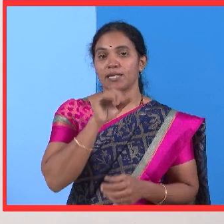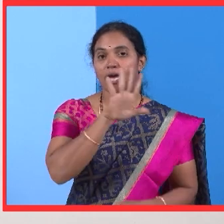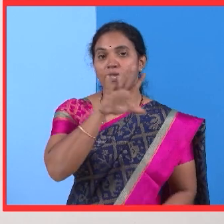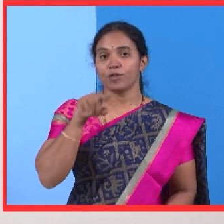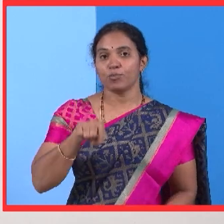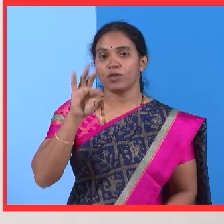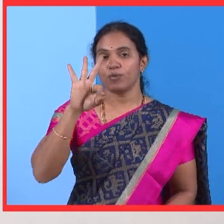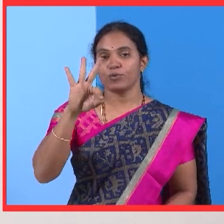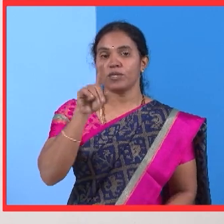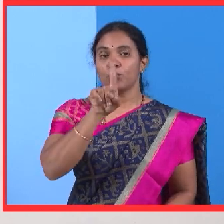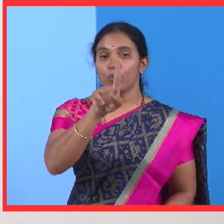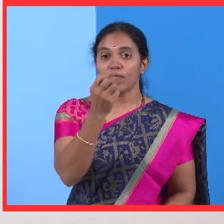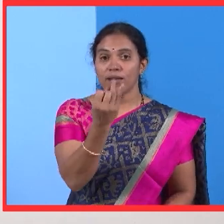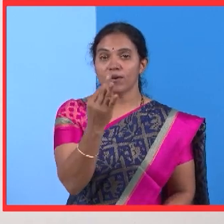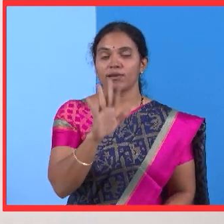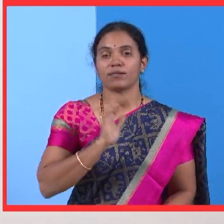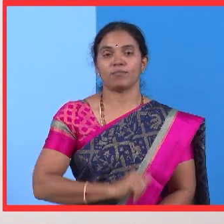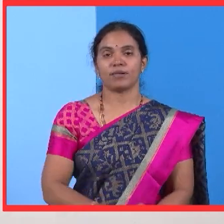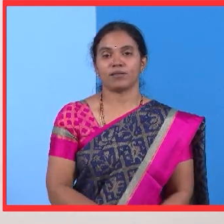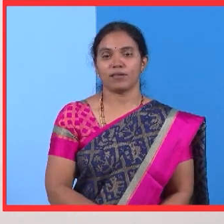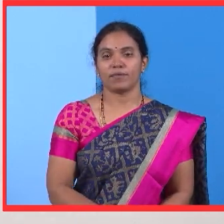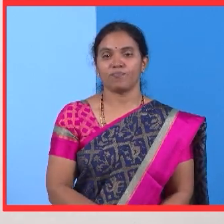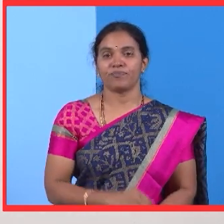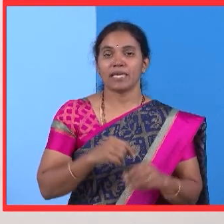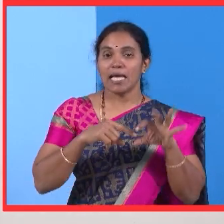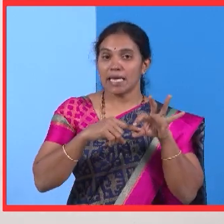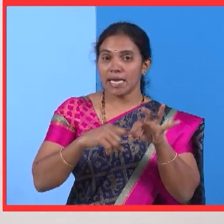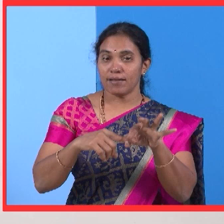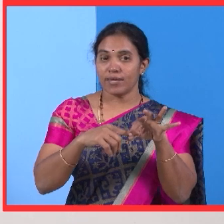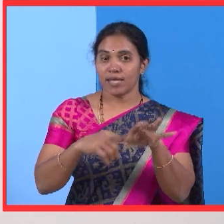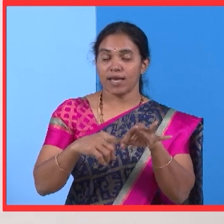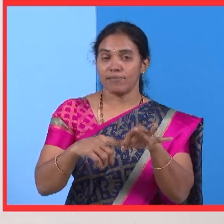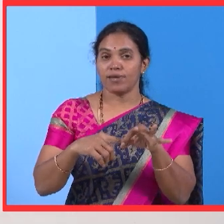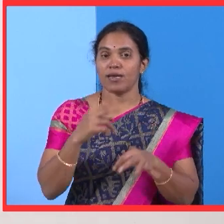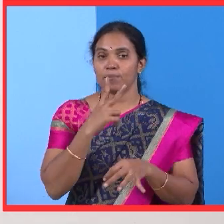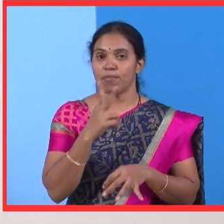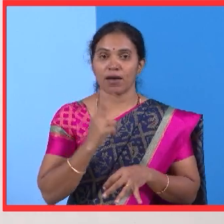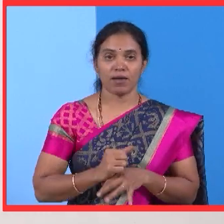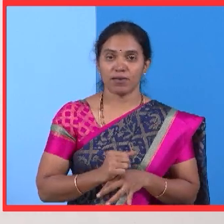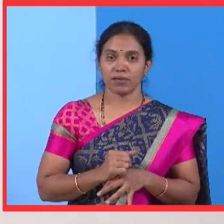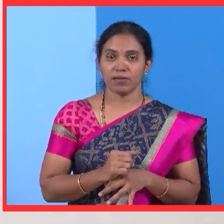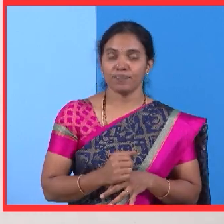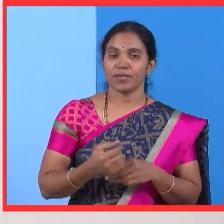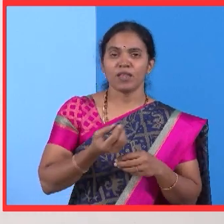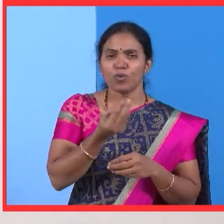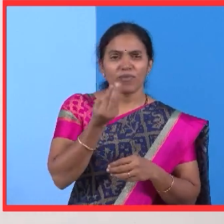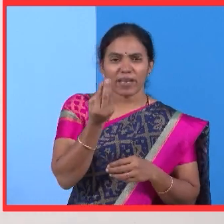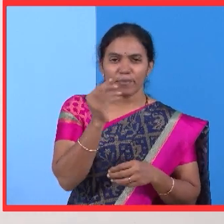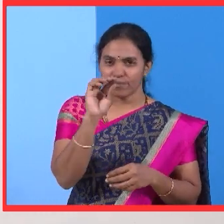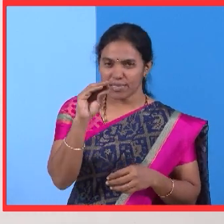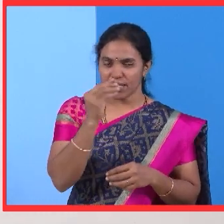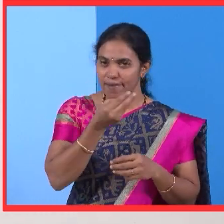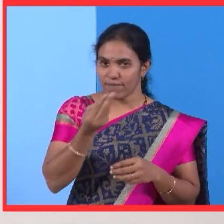-2.3 மற்றும் -6, -5 உளப்பக்கம் ஒரு சின்ன டயக்ராம் போட்டுங்க ஏ என்பது இந்த கோட்டத்தினுடைய